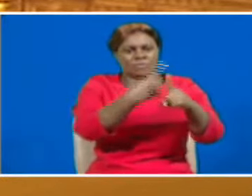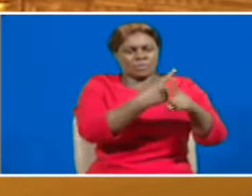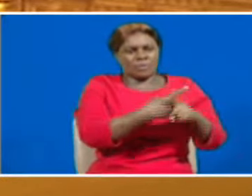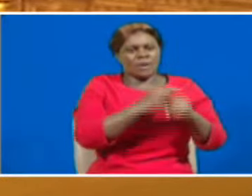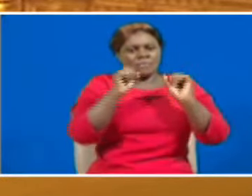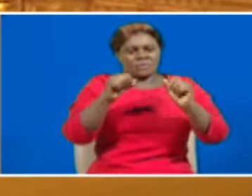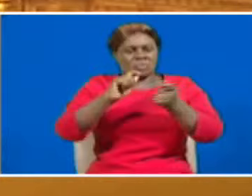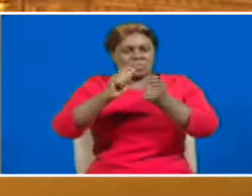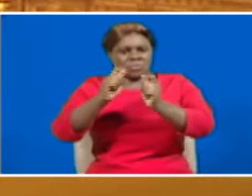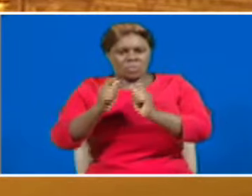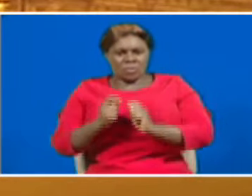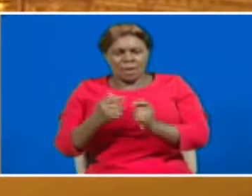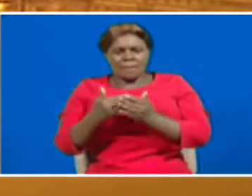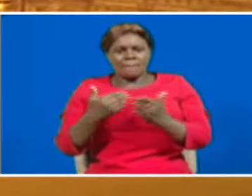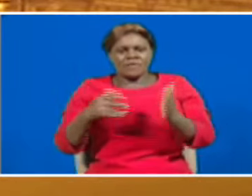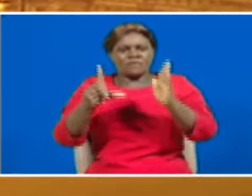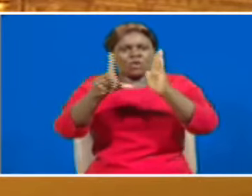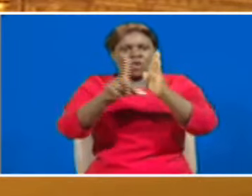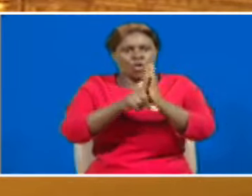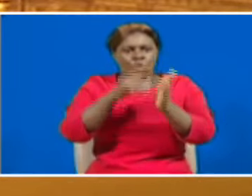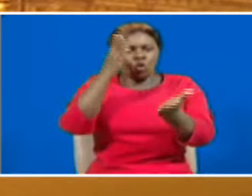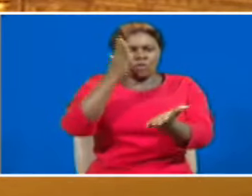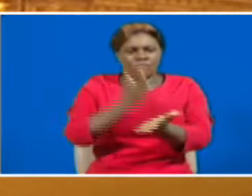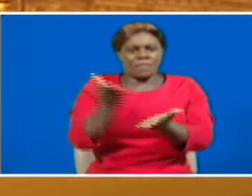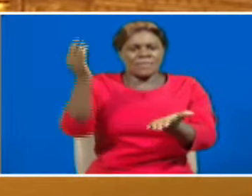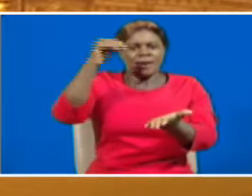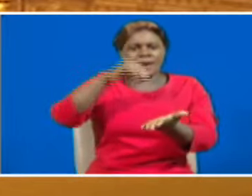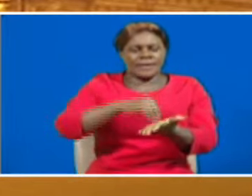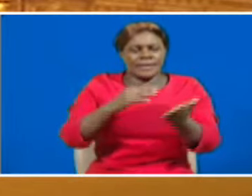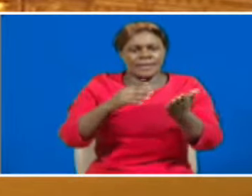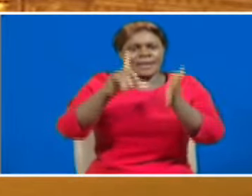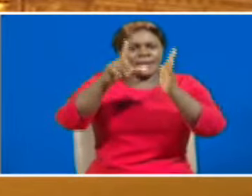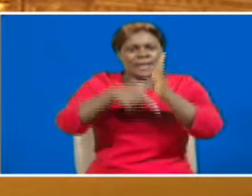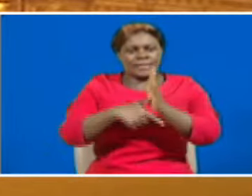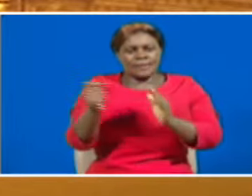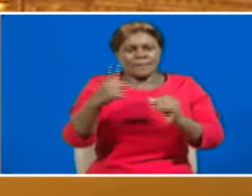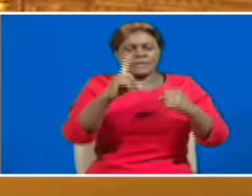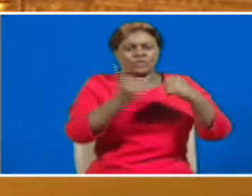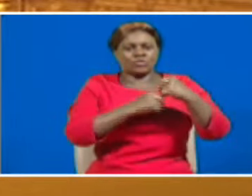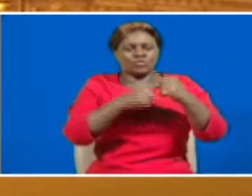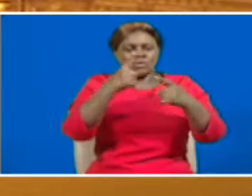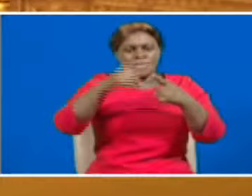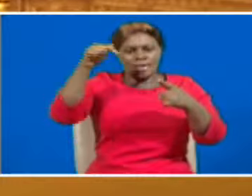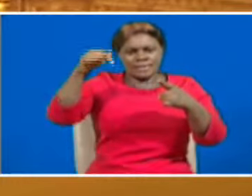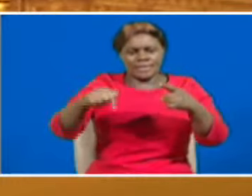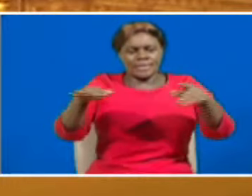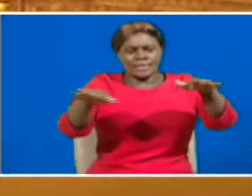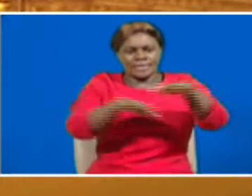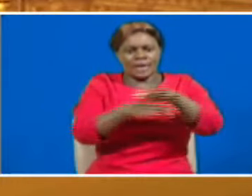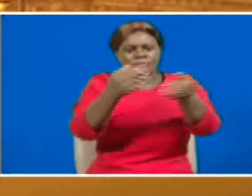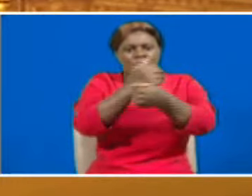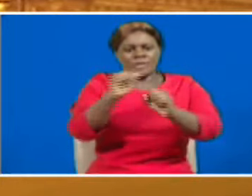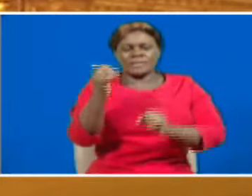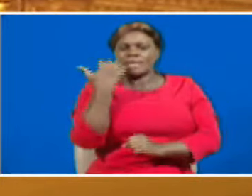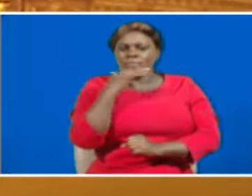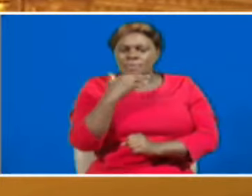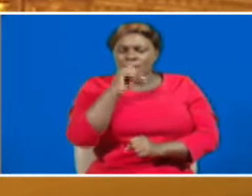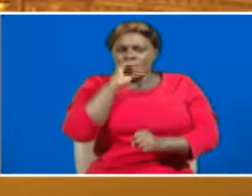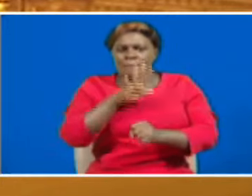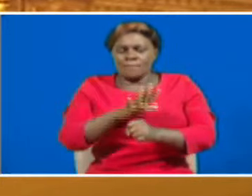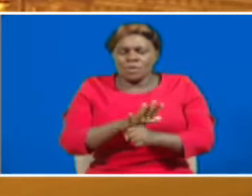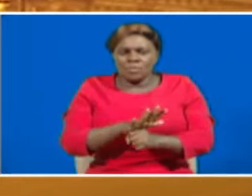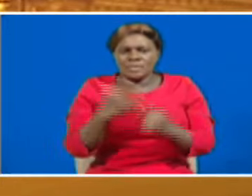ambazo zitarekebishwa kabla ya sheria hiyo kupitishwa tena baadaye mwezi wa Juni mwaka huu. Naibu wa rais Gachagua ametoa